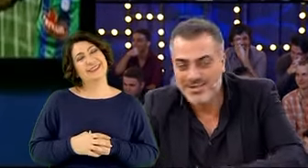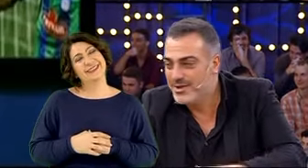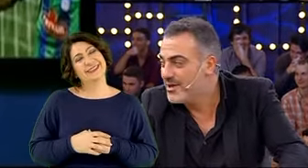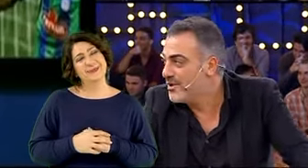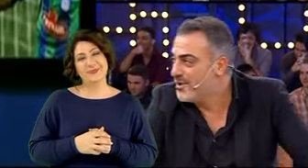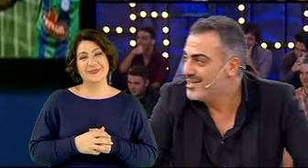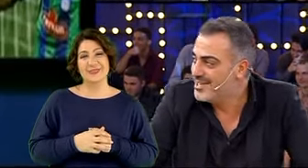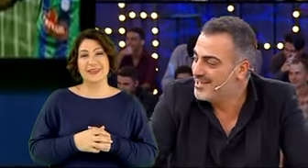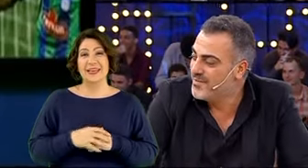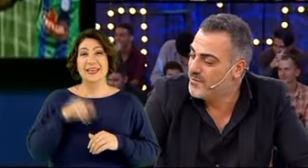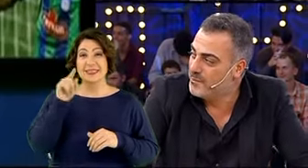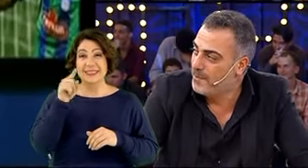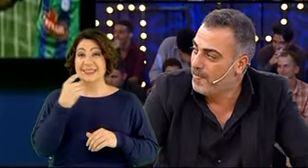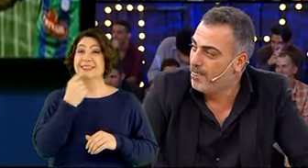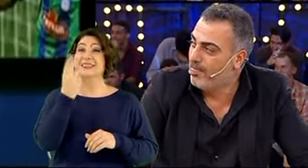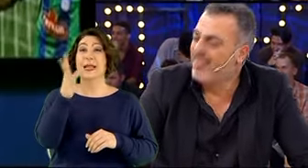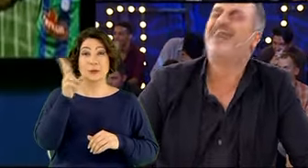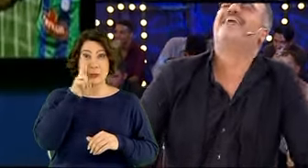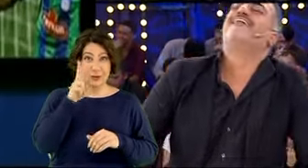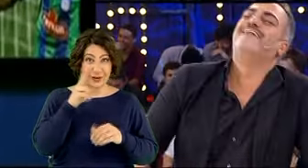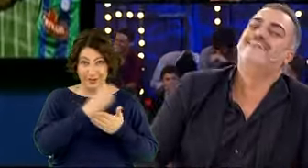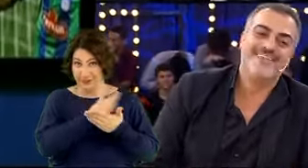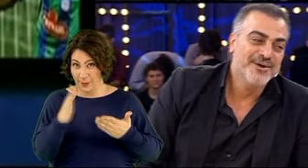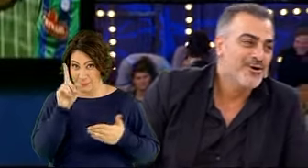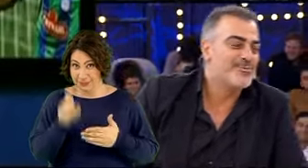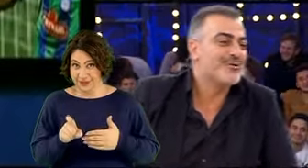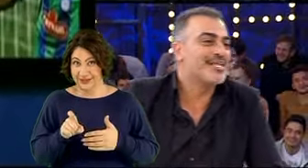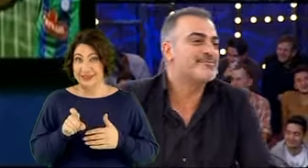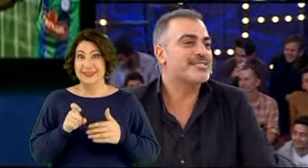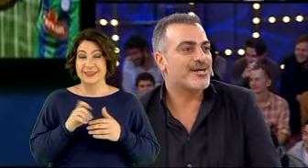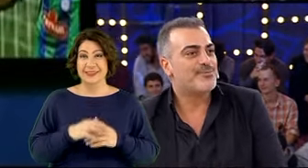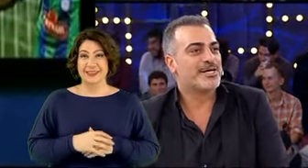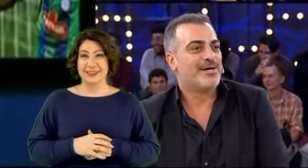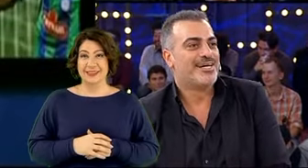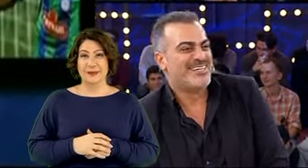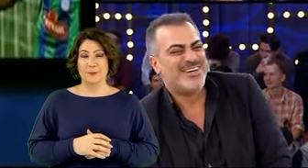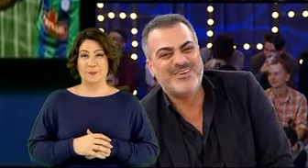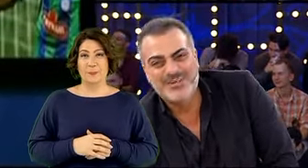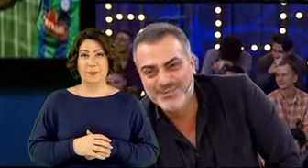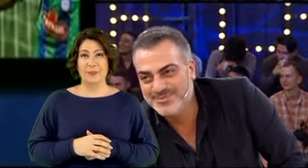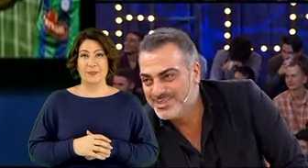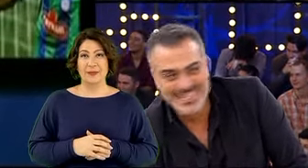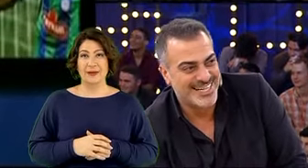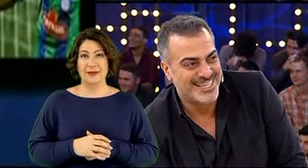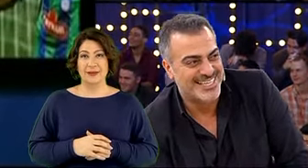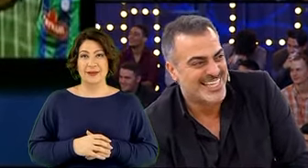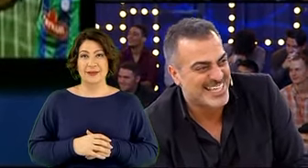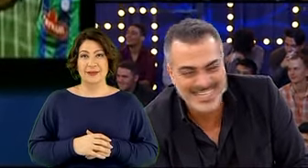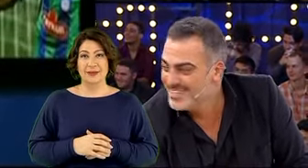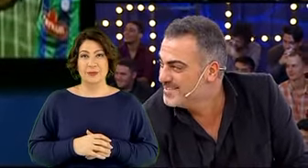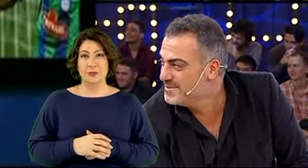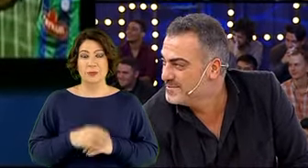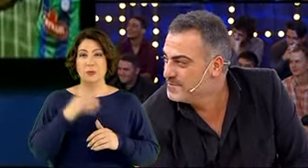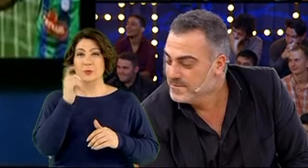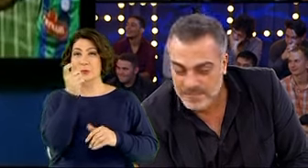yes, I come. Yes, sezon sonu tekrar rüzeddesin. Ya. Öbürünün anlaması daha komik. Yes. Bak, bak.